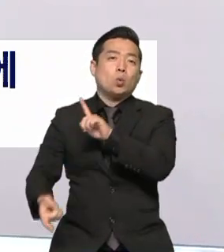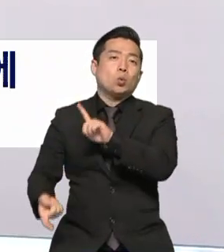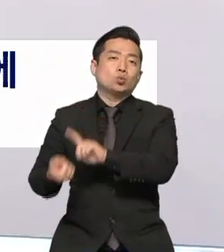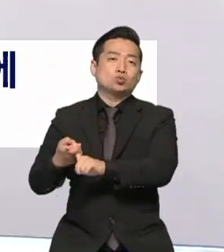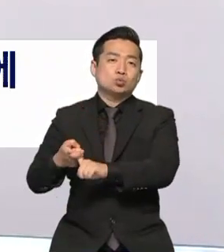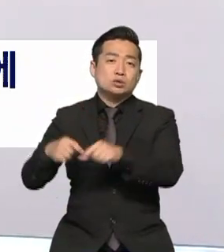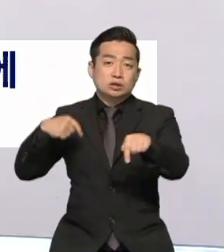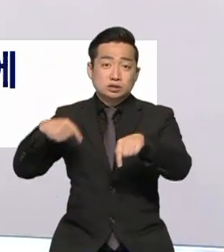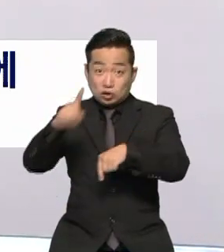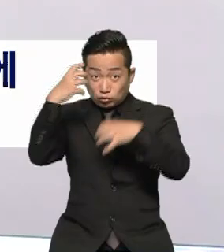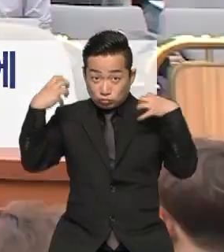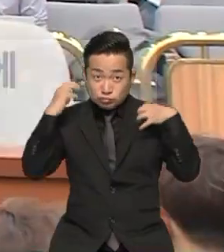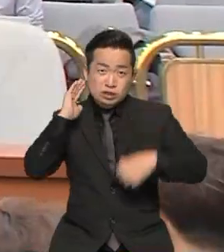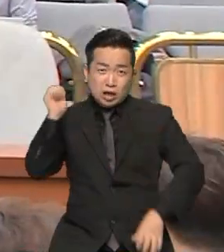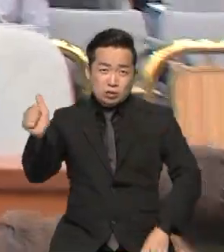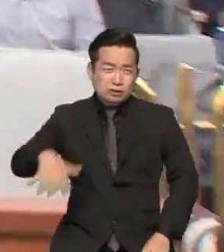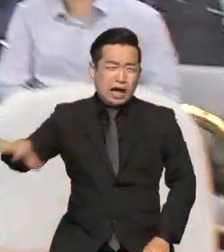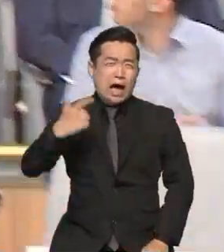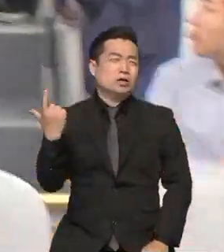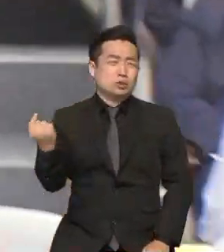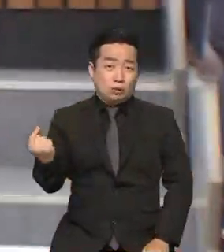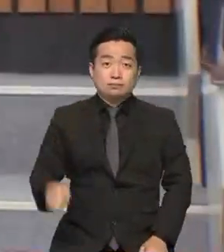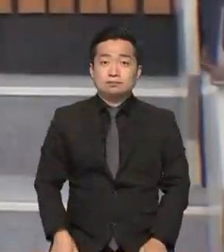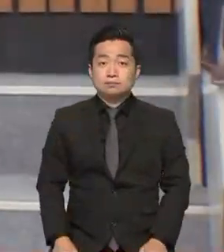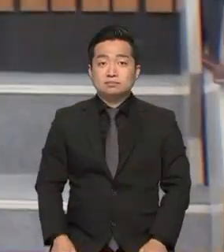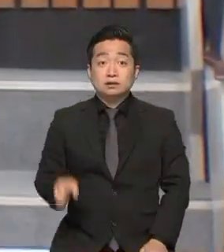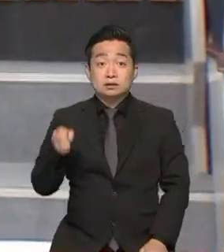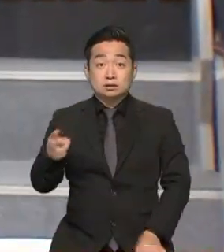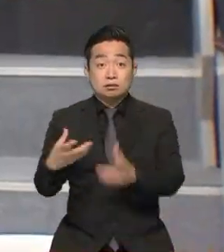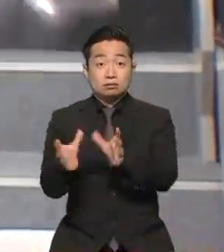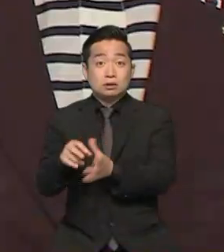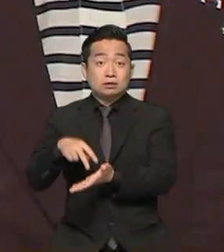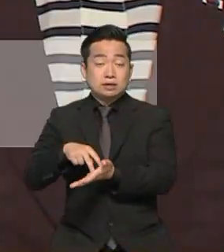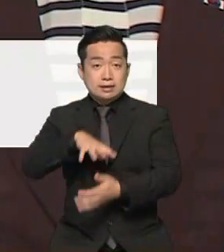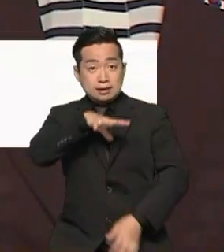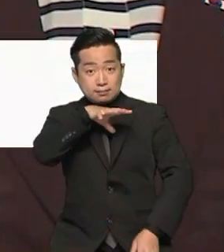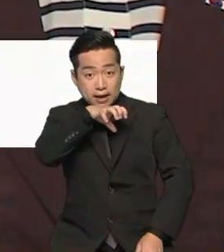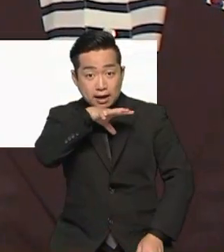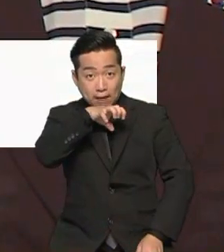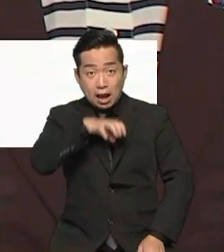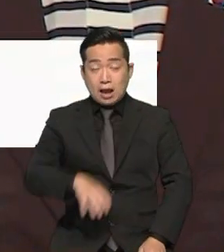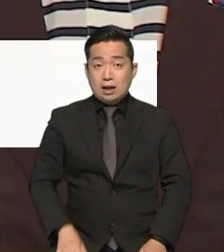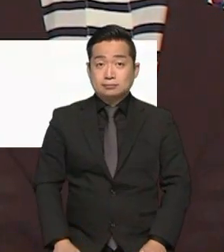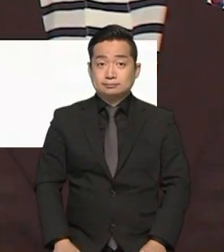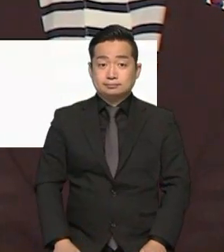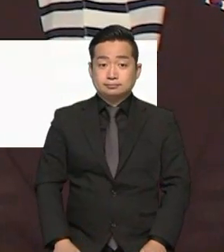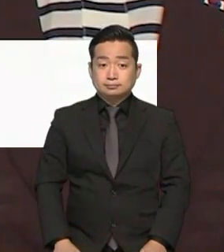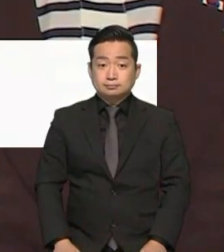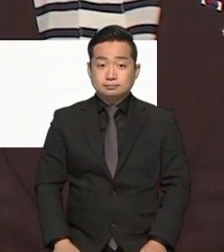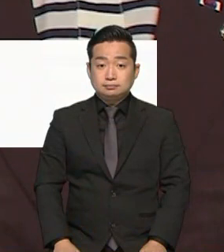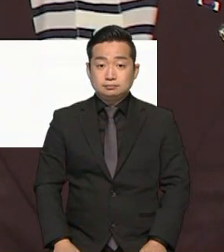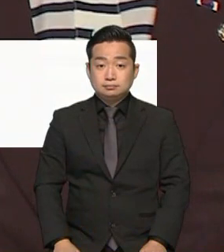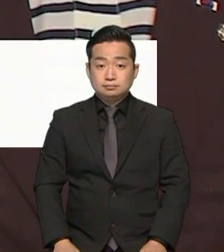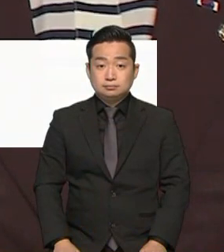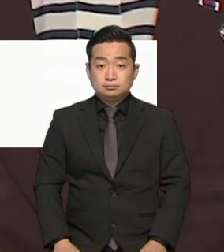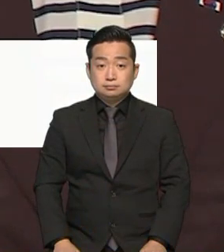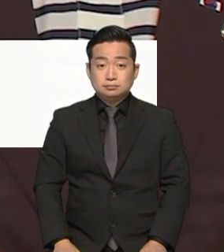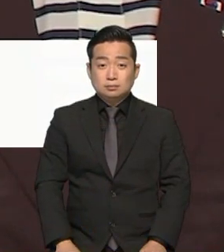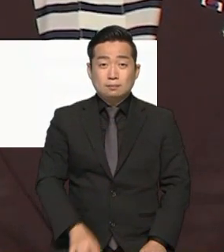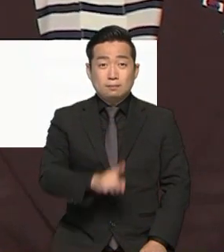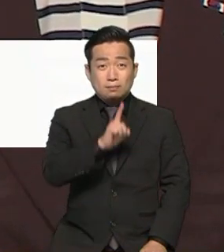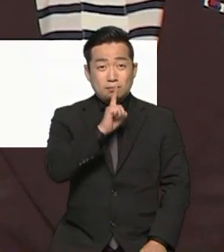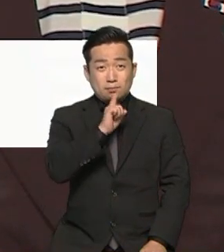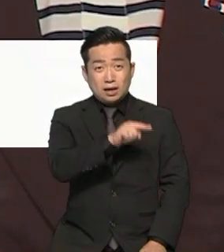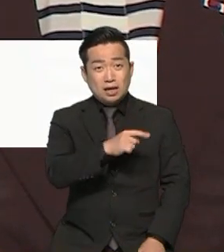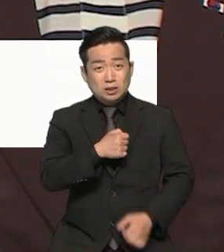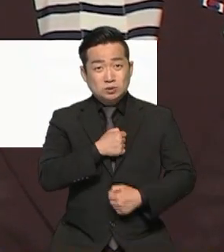극우 대통령까지. 여당은 즉각 반발했습니다. 정말로 그 정제되지 않은 그